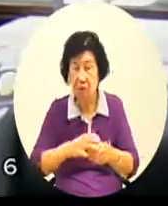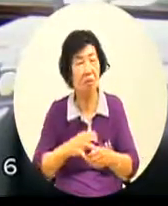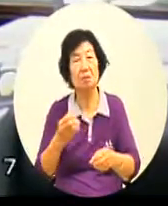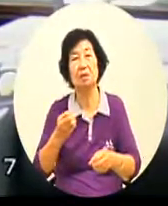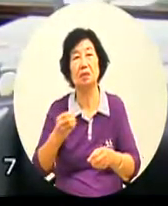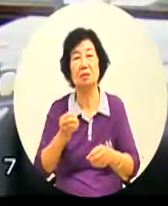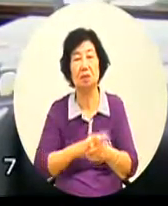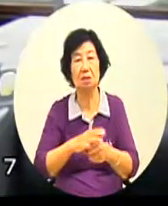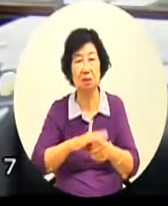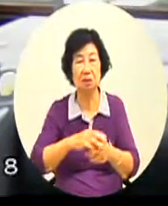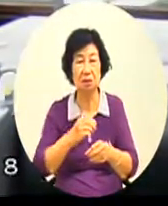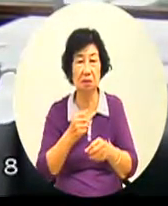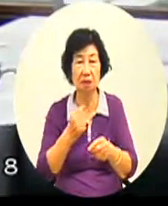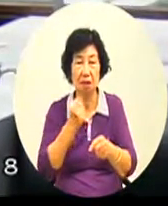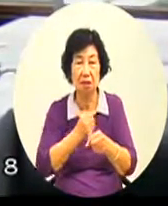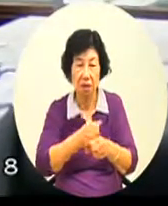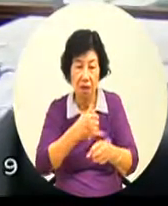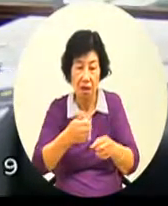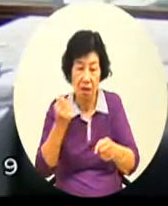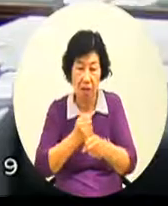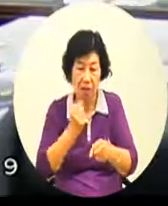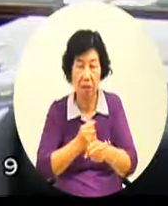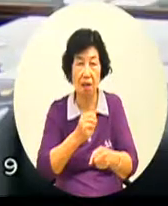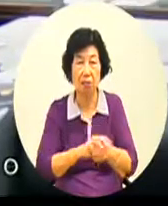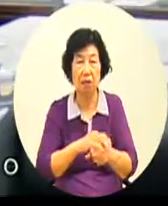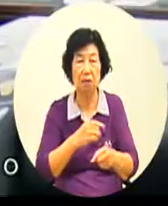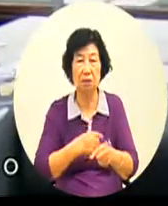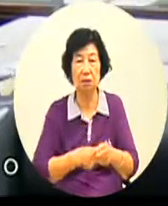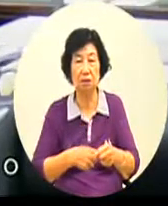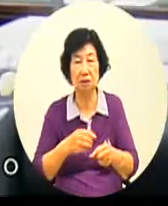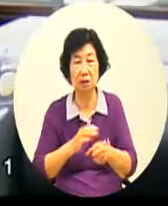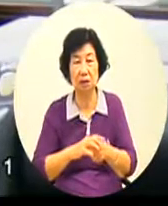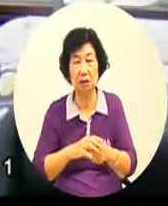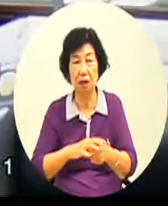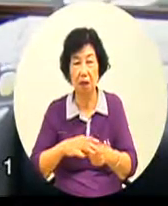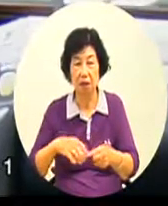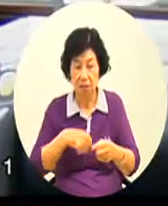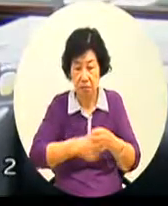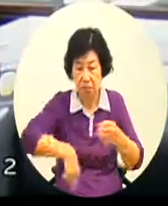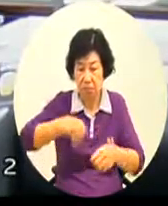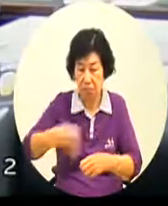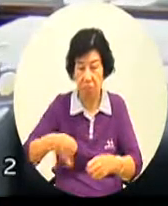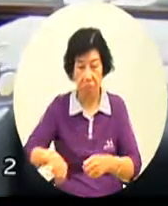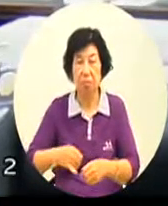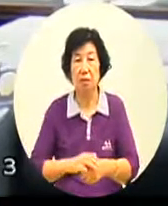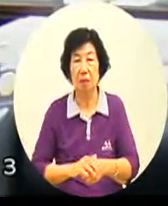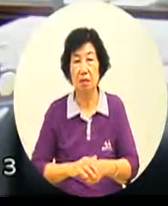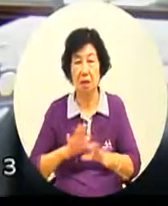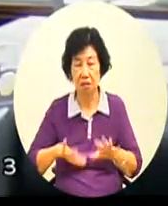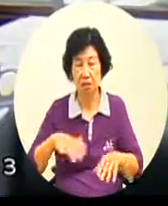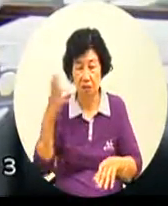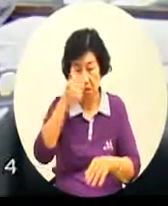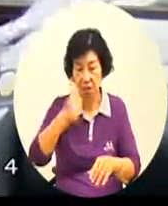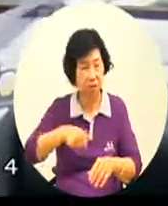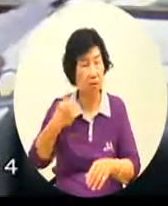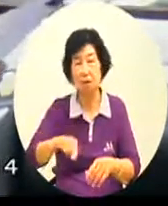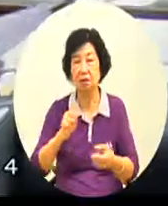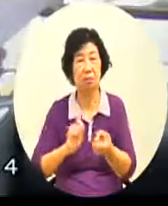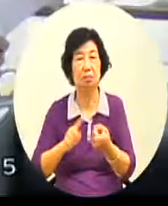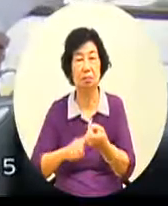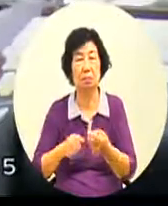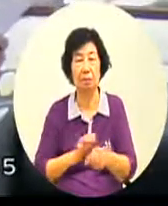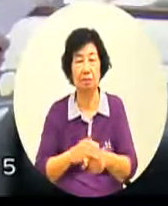似像这样的一个状况，其实都是会让人家觉得就是说其实这样的老板啊是非常非常的不应该。那劳工